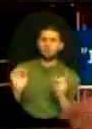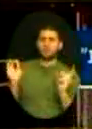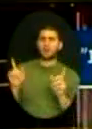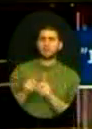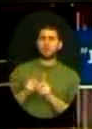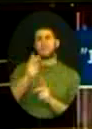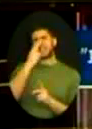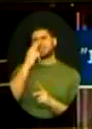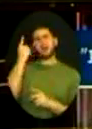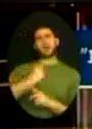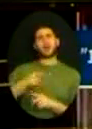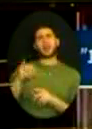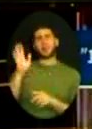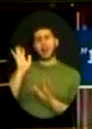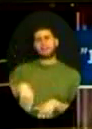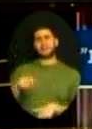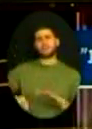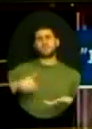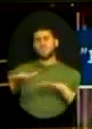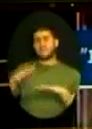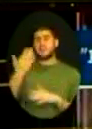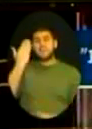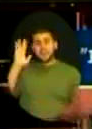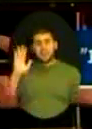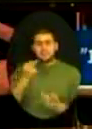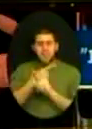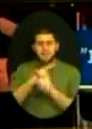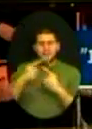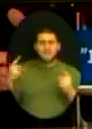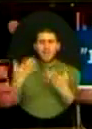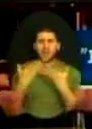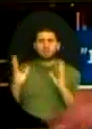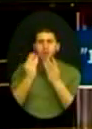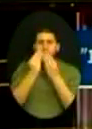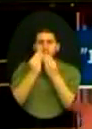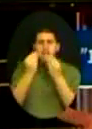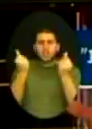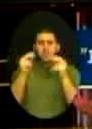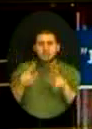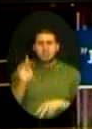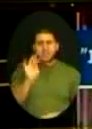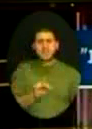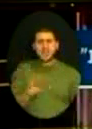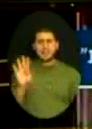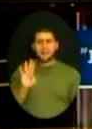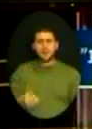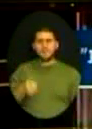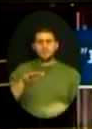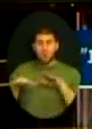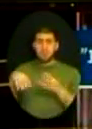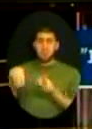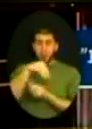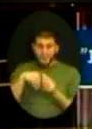ראש הממשלה. בהתעלם כמובן לגמרי מהמגוון העצום של חשדות שיש נגד ראש הממשלה